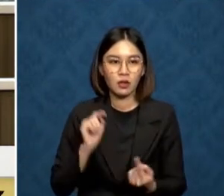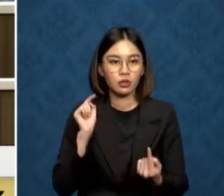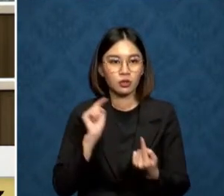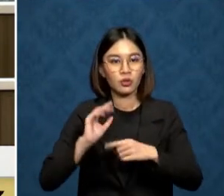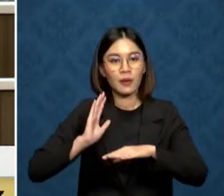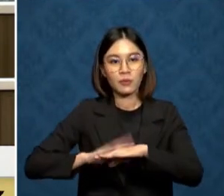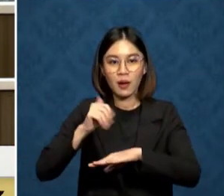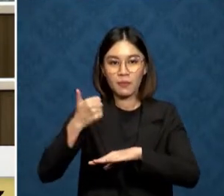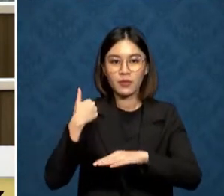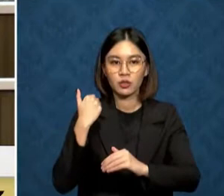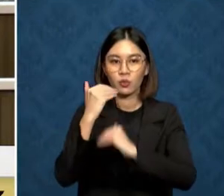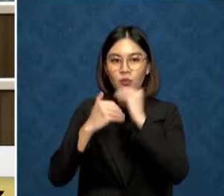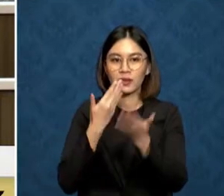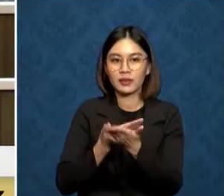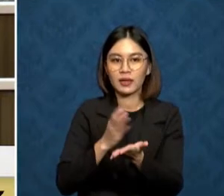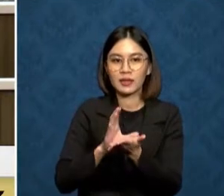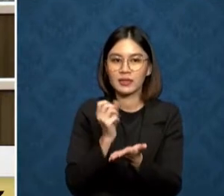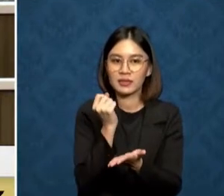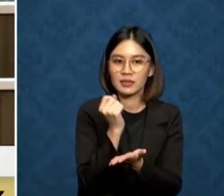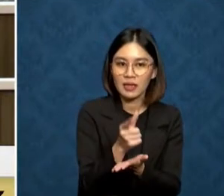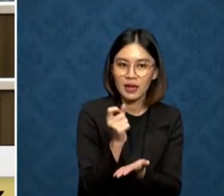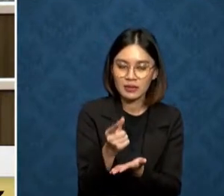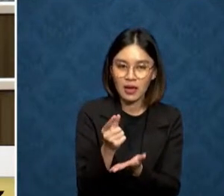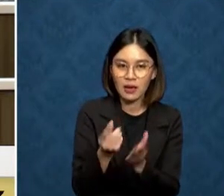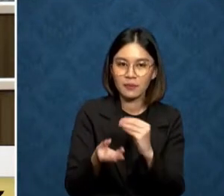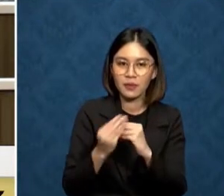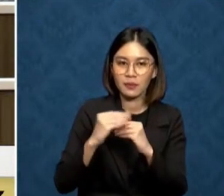ทธิภาพในการใช้เงิงบปมาณที่มากขึ้น